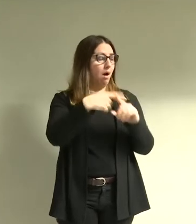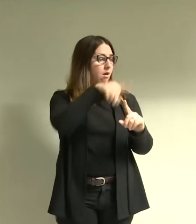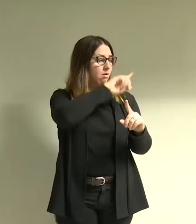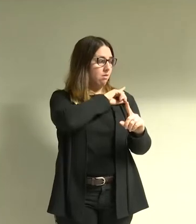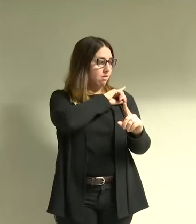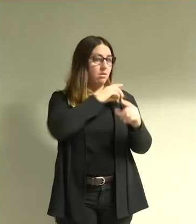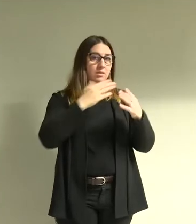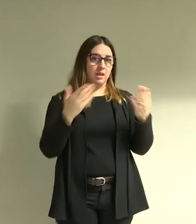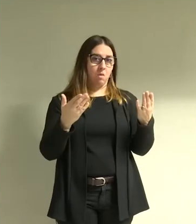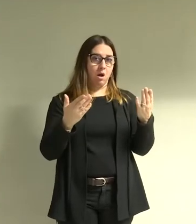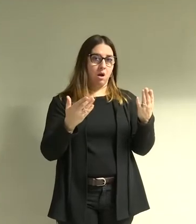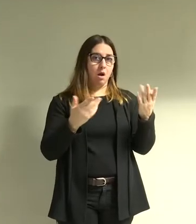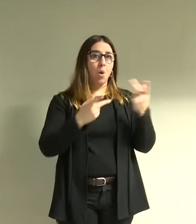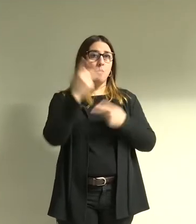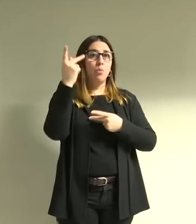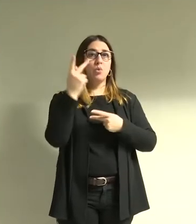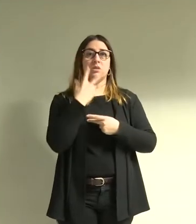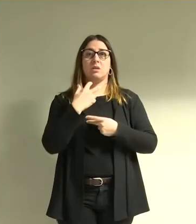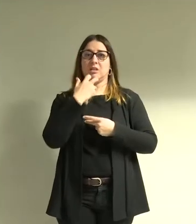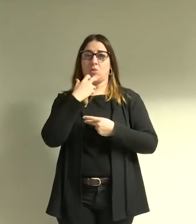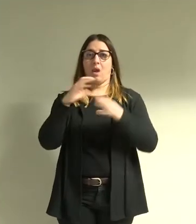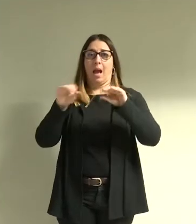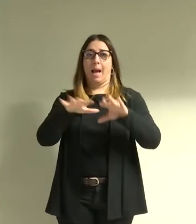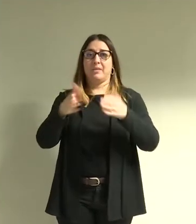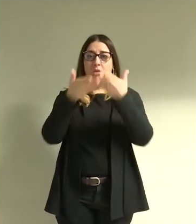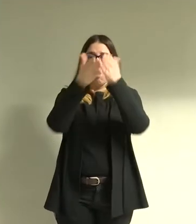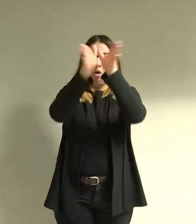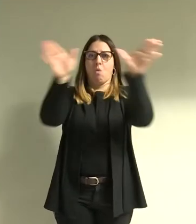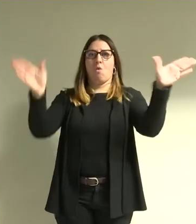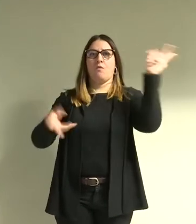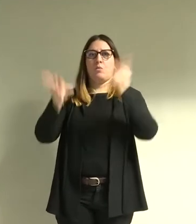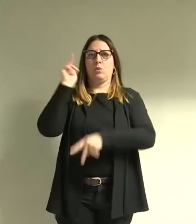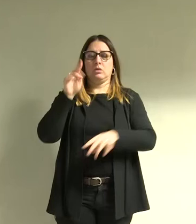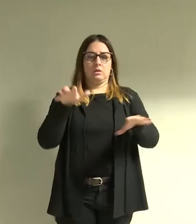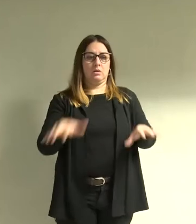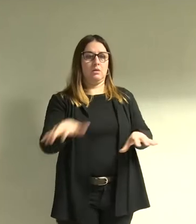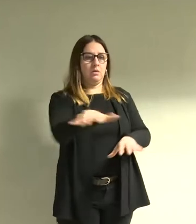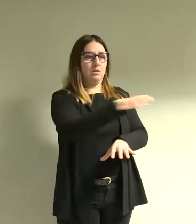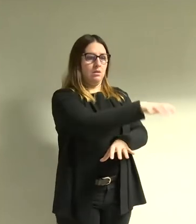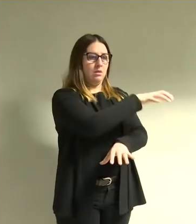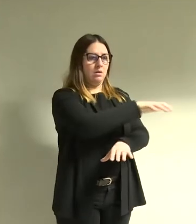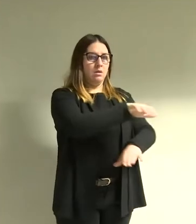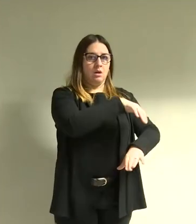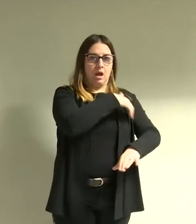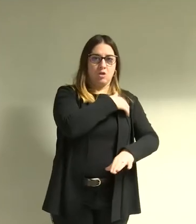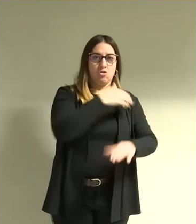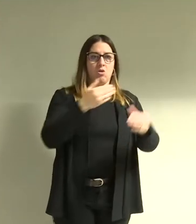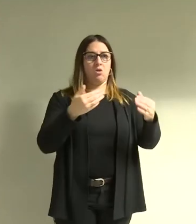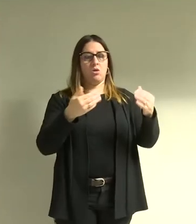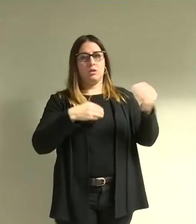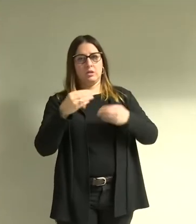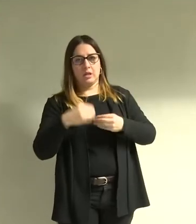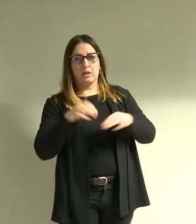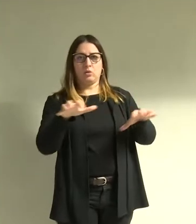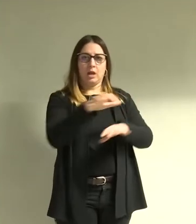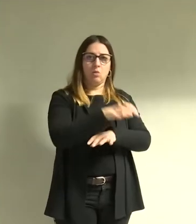l'ouvrir le plus possible aux habitants et de se servir des territoires des agents des directions de territoire des maisons les